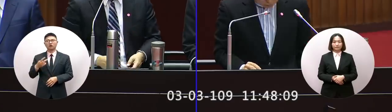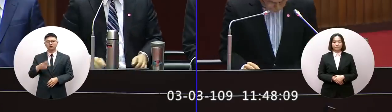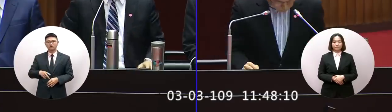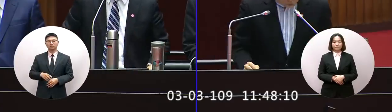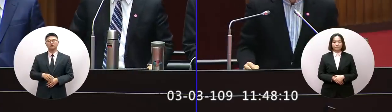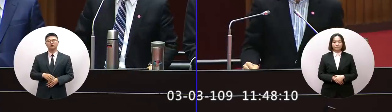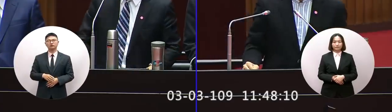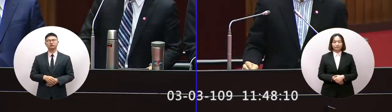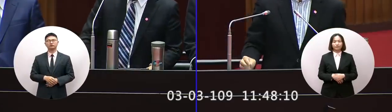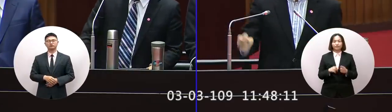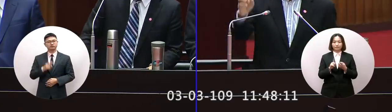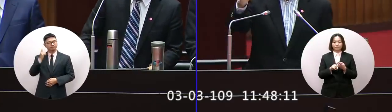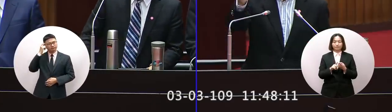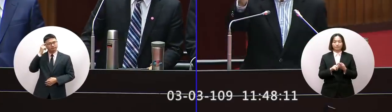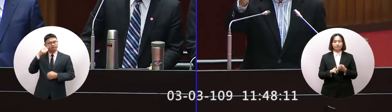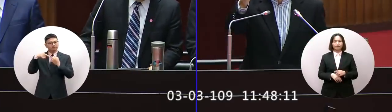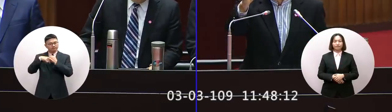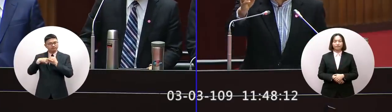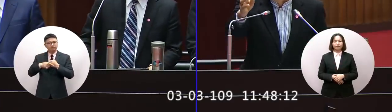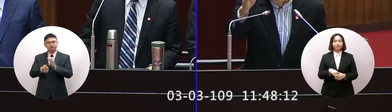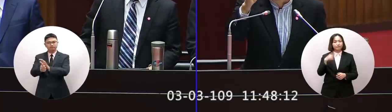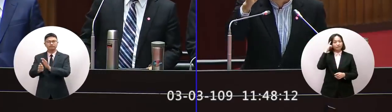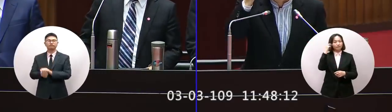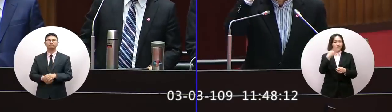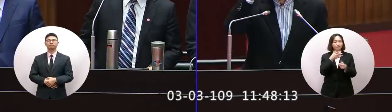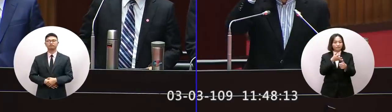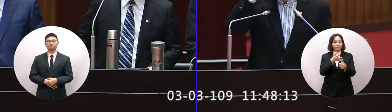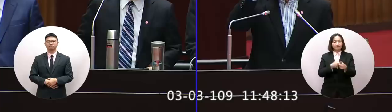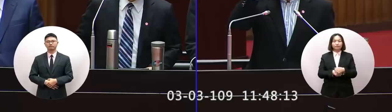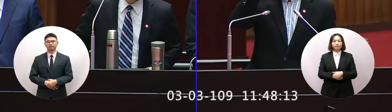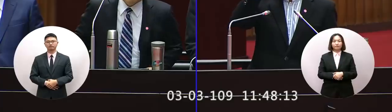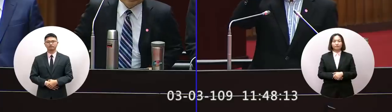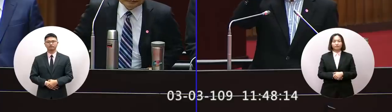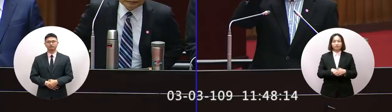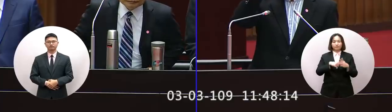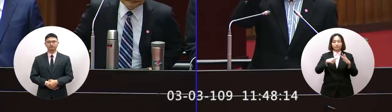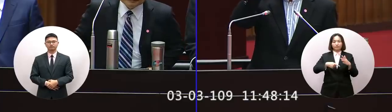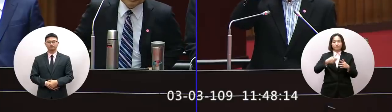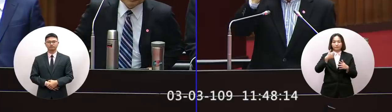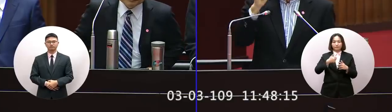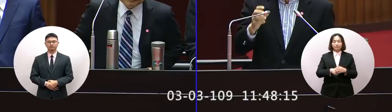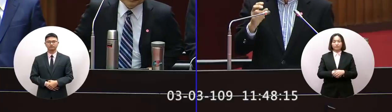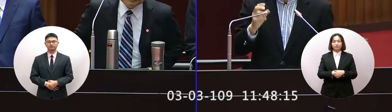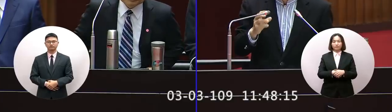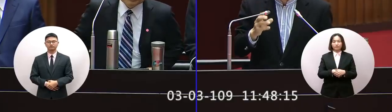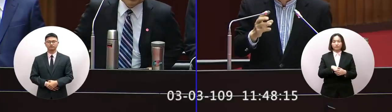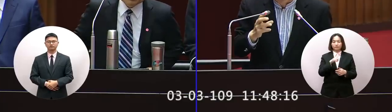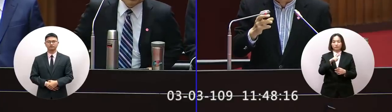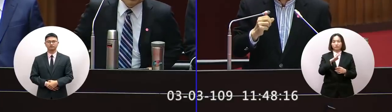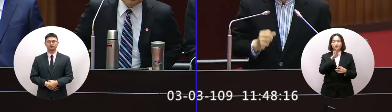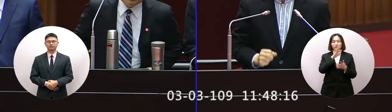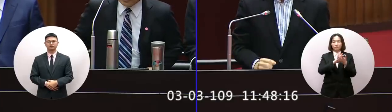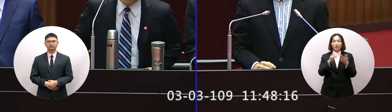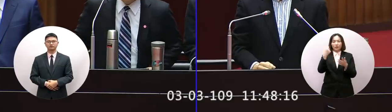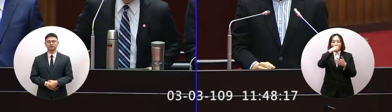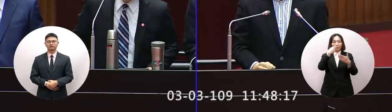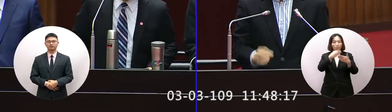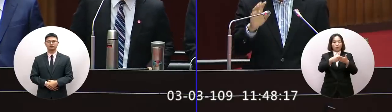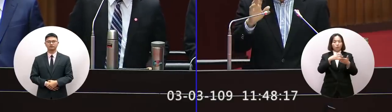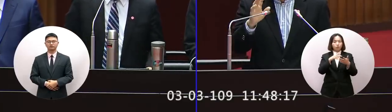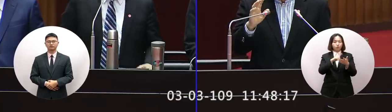激消遺對對對好我請問你請問你喔院長你有用台灣配嗎